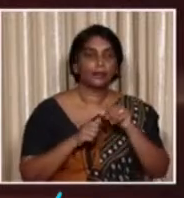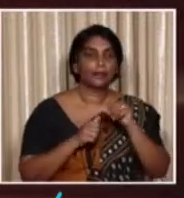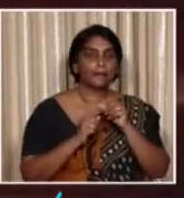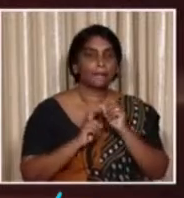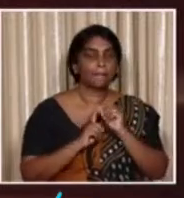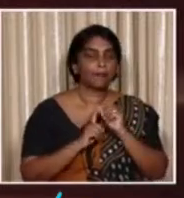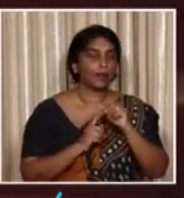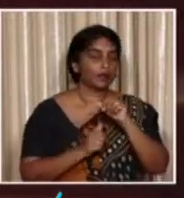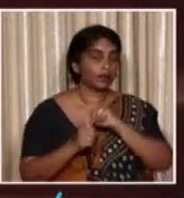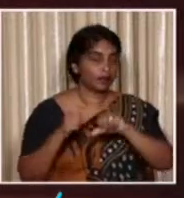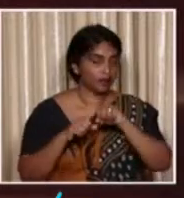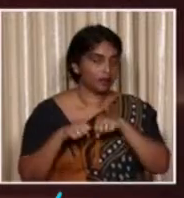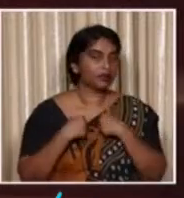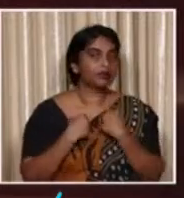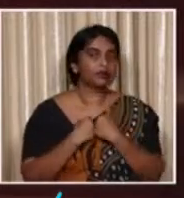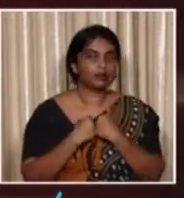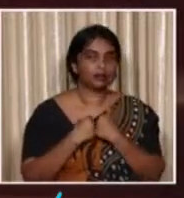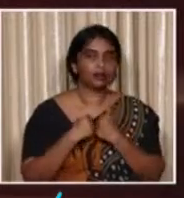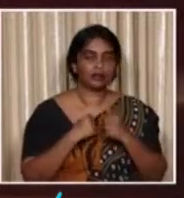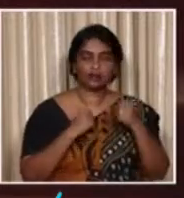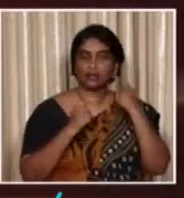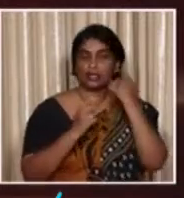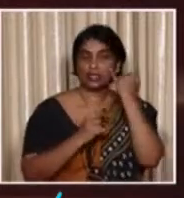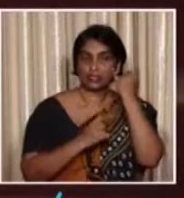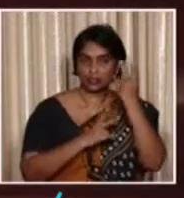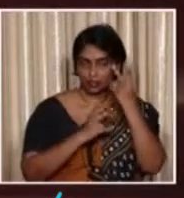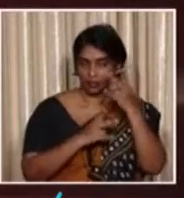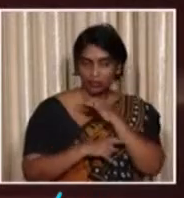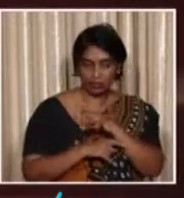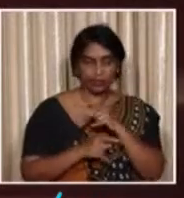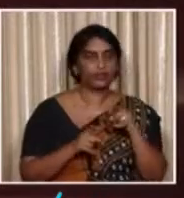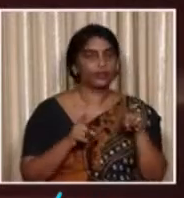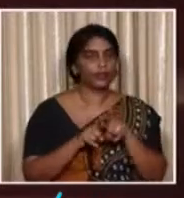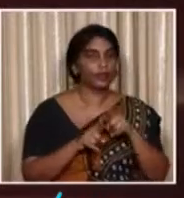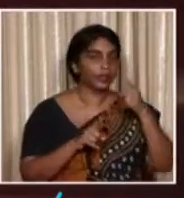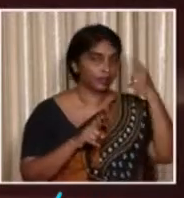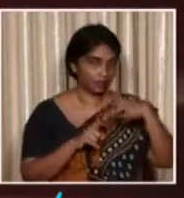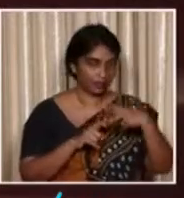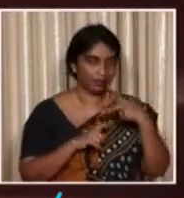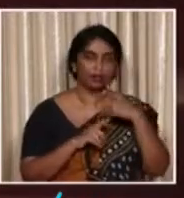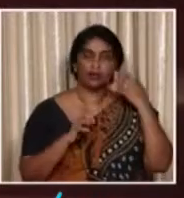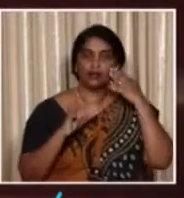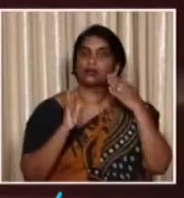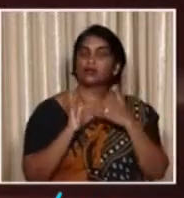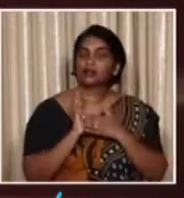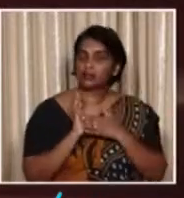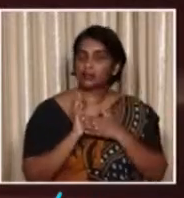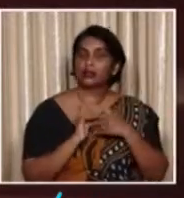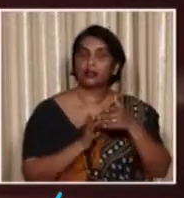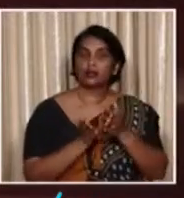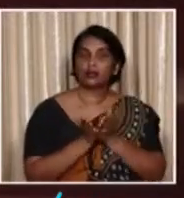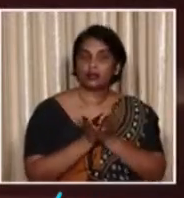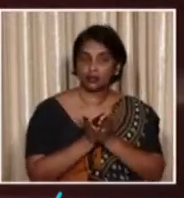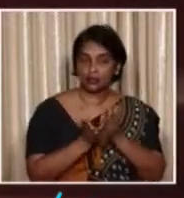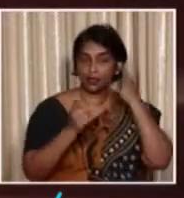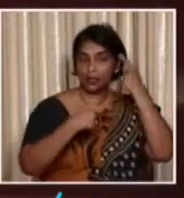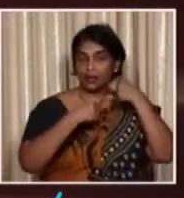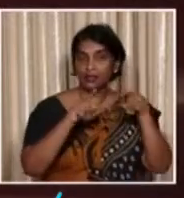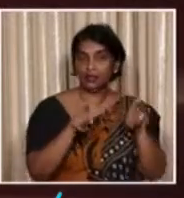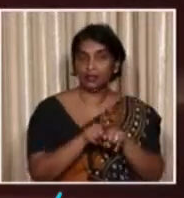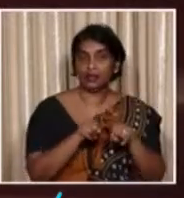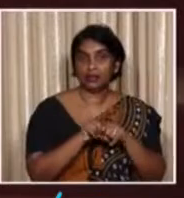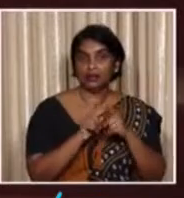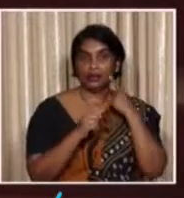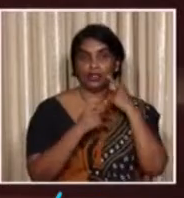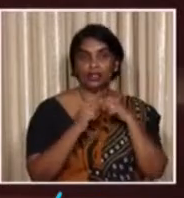කියන සමාගම ලියාපදිංචි වෙලා තියෙන සිංගප්පූරුවේ. දෙවැනි කාරණය, එම නැවේ චාටපාටියක